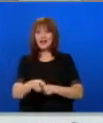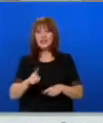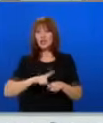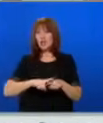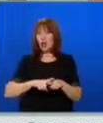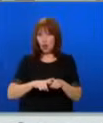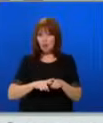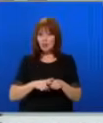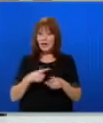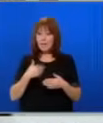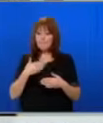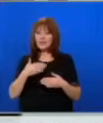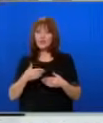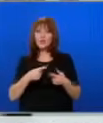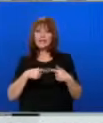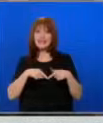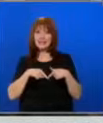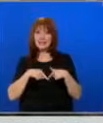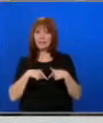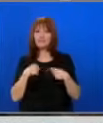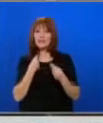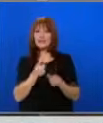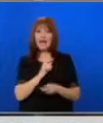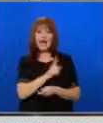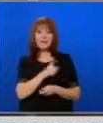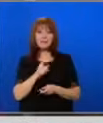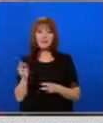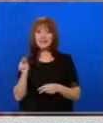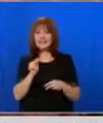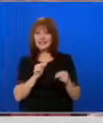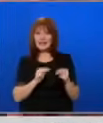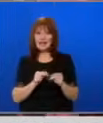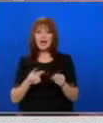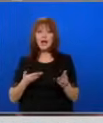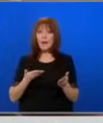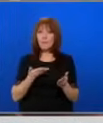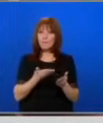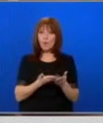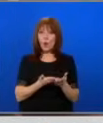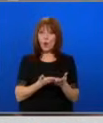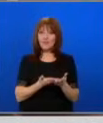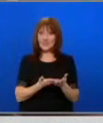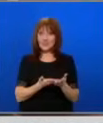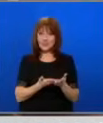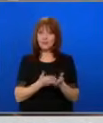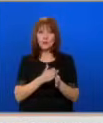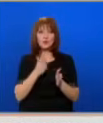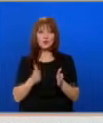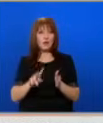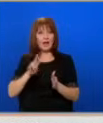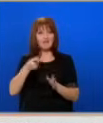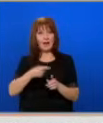нож. Предстои районният съд в Стара Загора да насрочи разпоредително заседание по внесения обвинителен акт. Срокът за това е 2